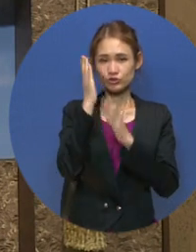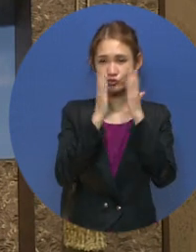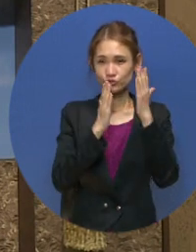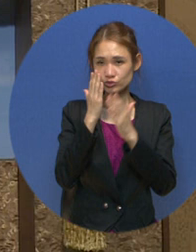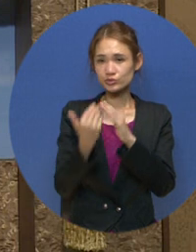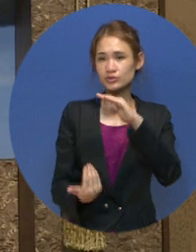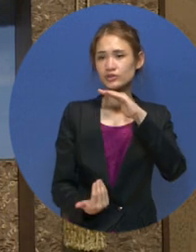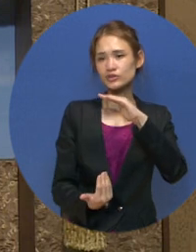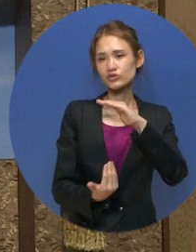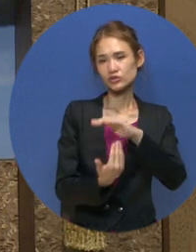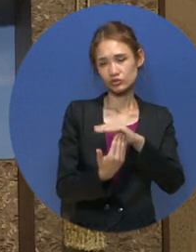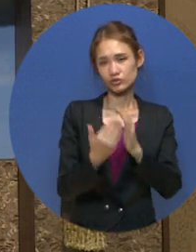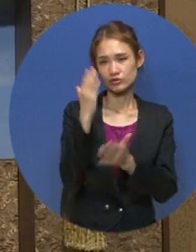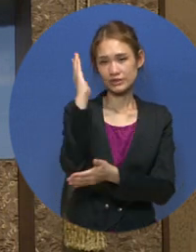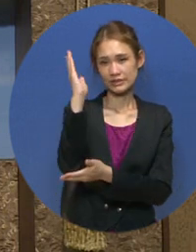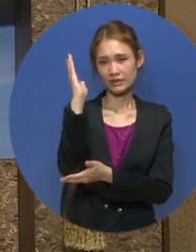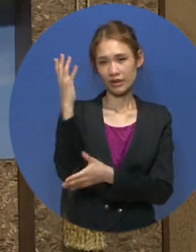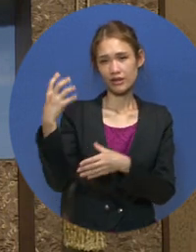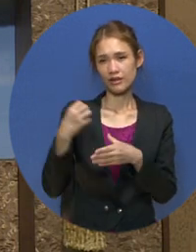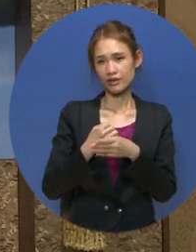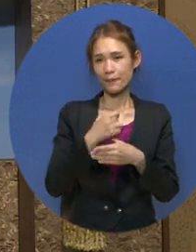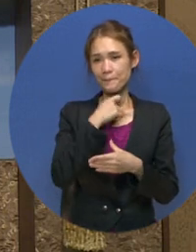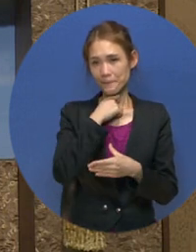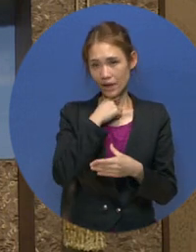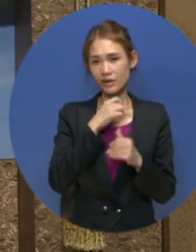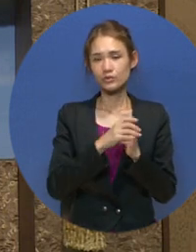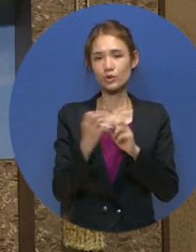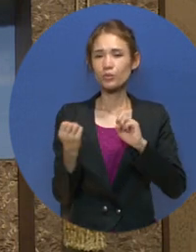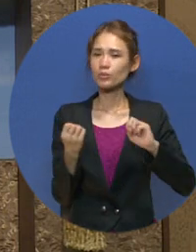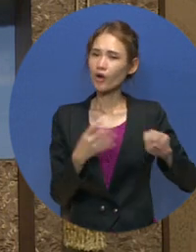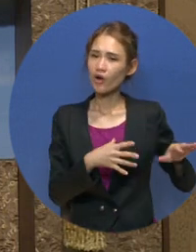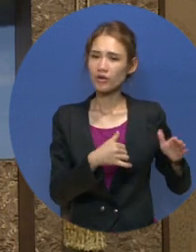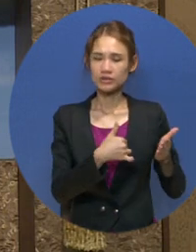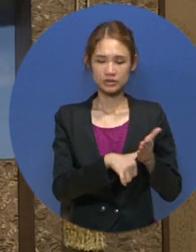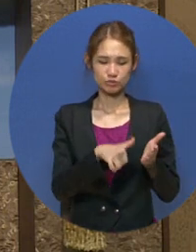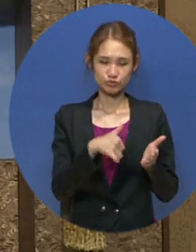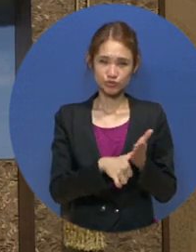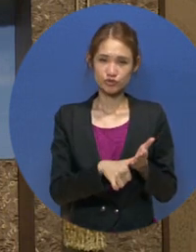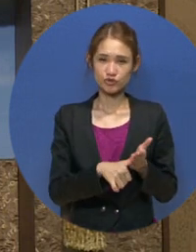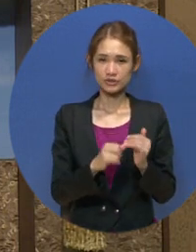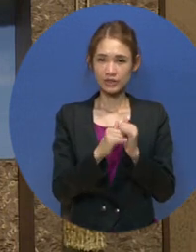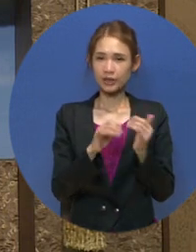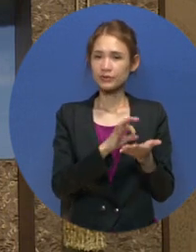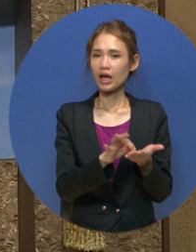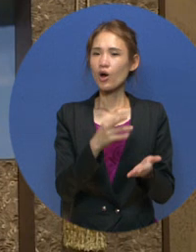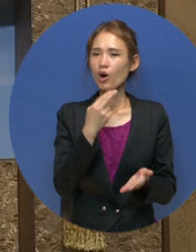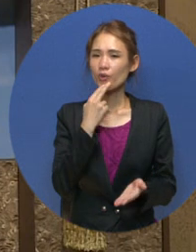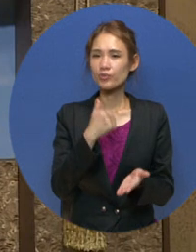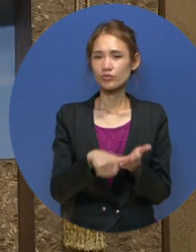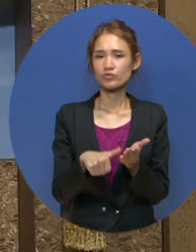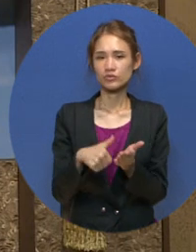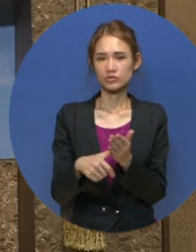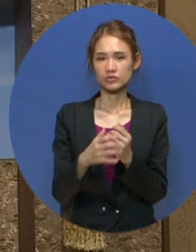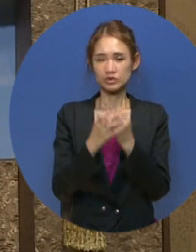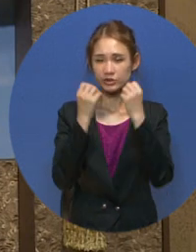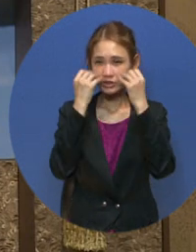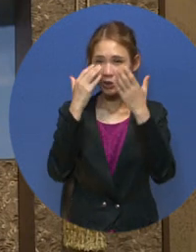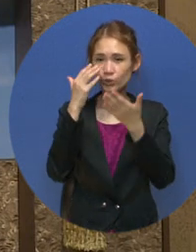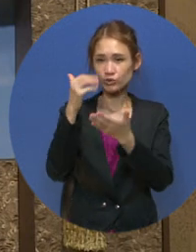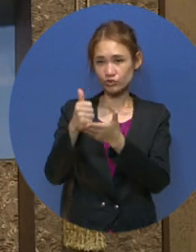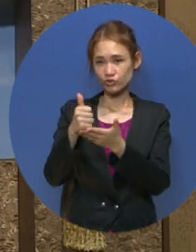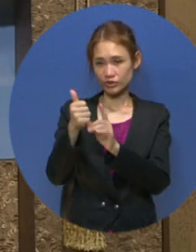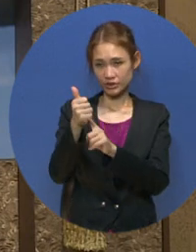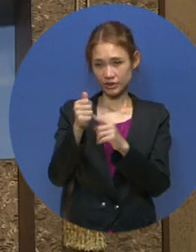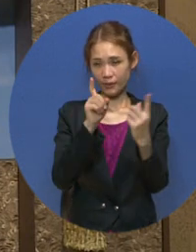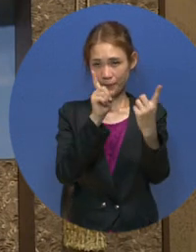되고요. 또 버려지는 이런 물건들 네. 이렇게 사람들이 사용하지 않는 그런 물건들이 또 새로운